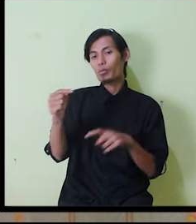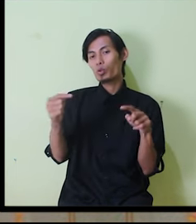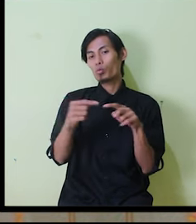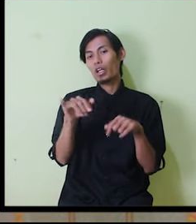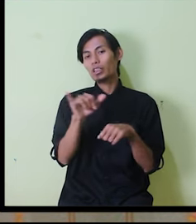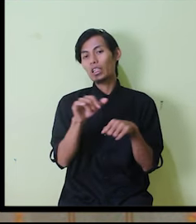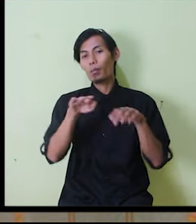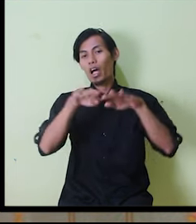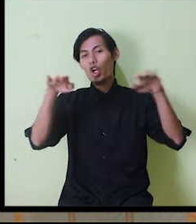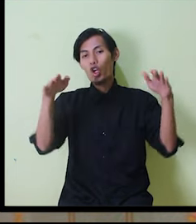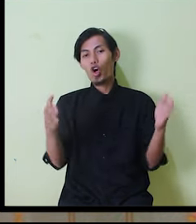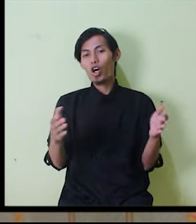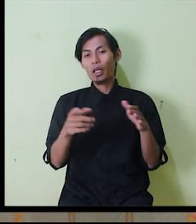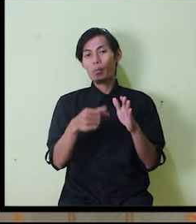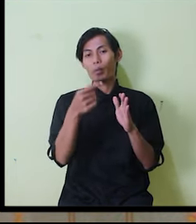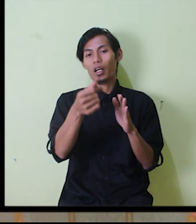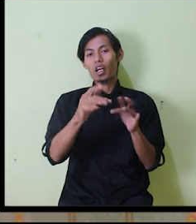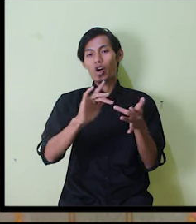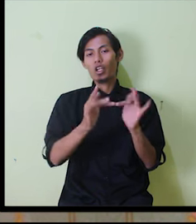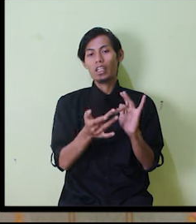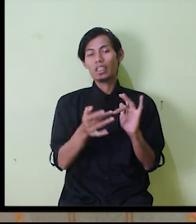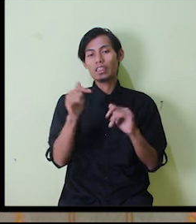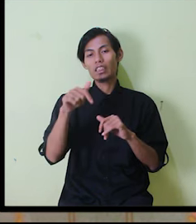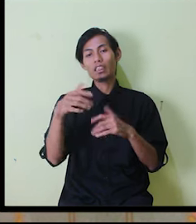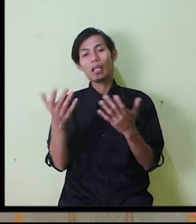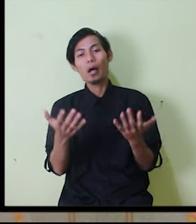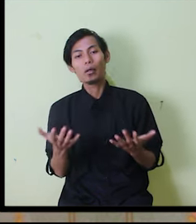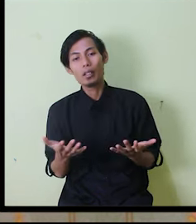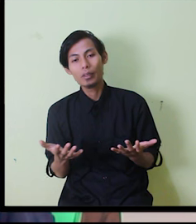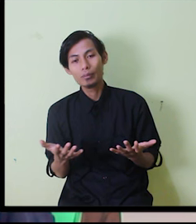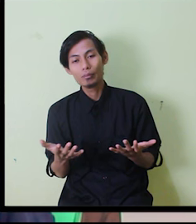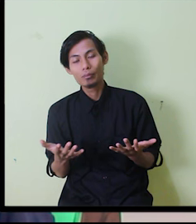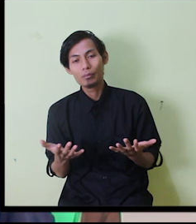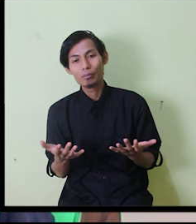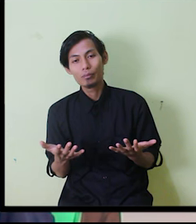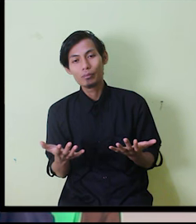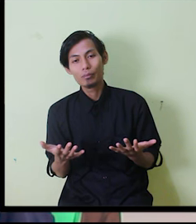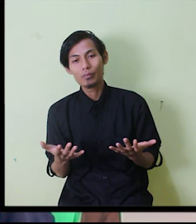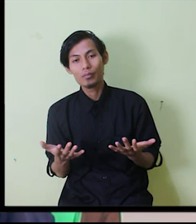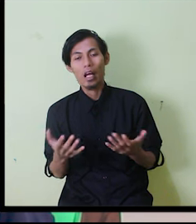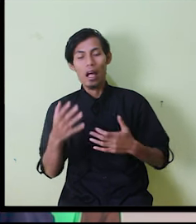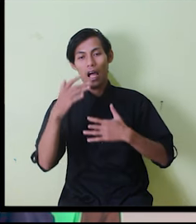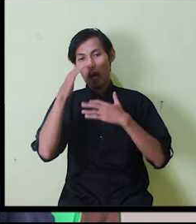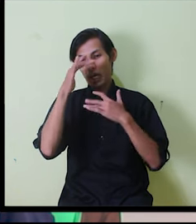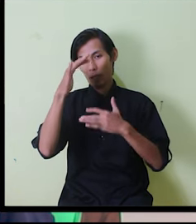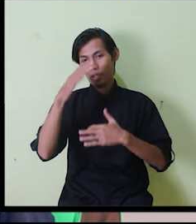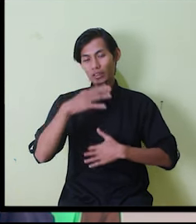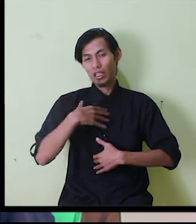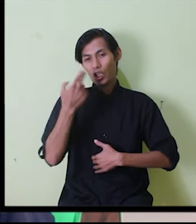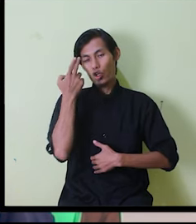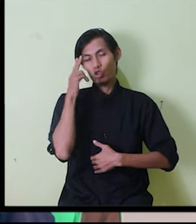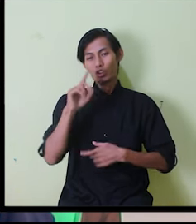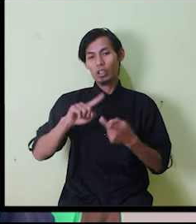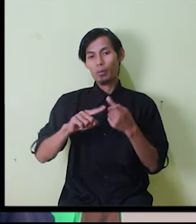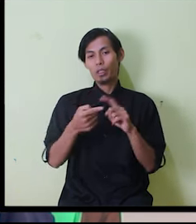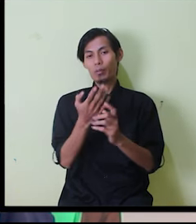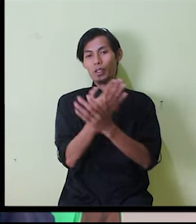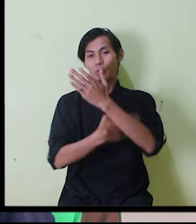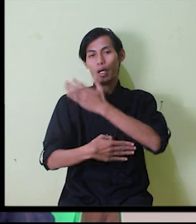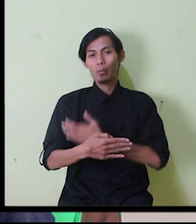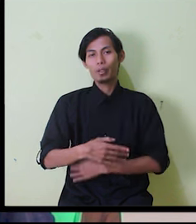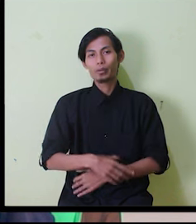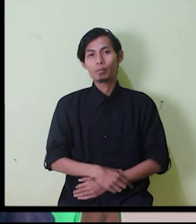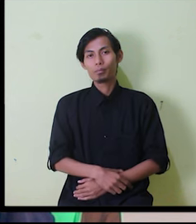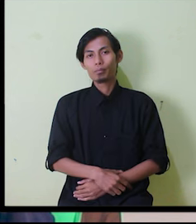terkait dengan loket pembayaran online ini seperti apa harapan saya tadi untuk teman-teman